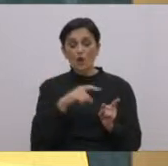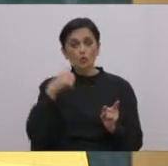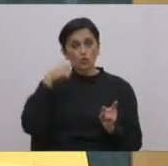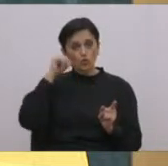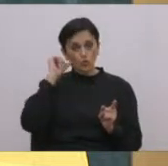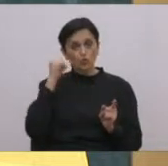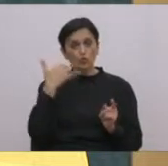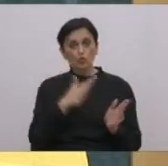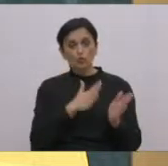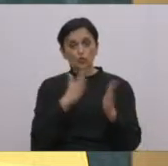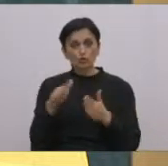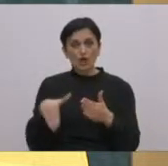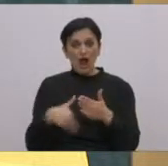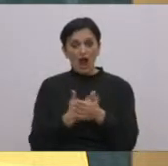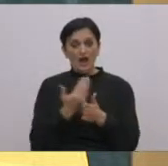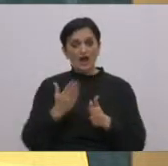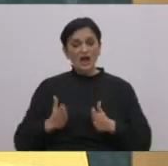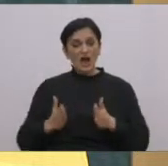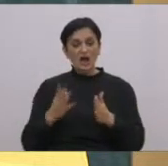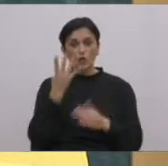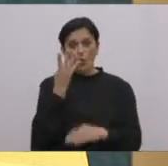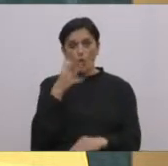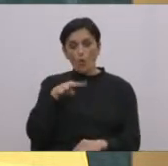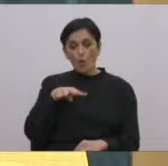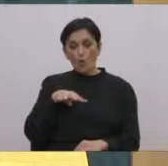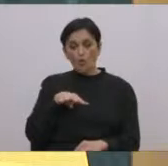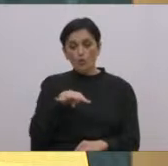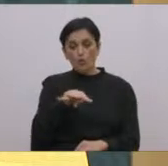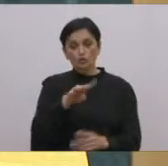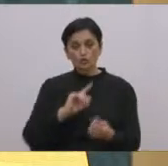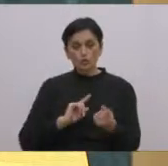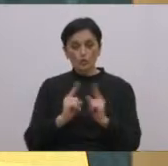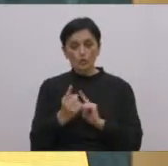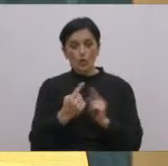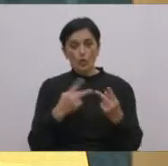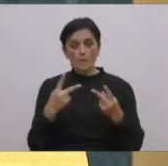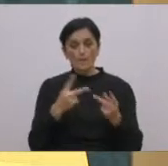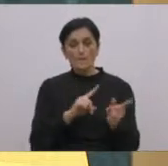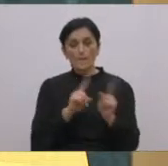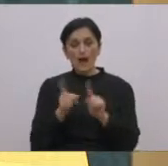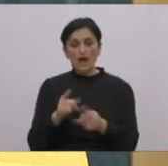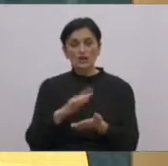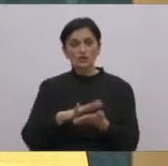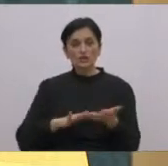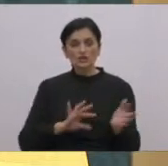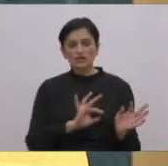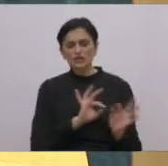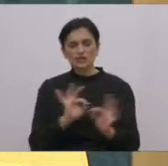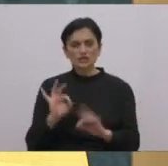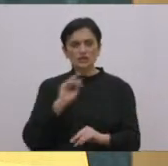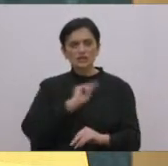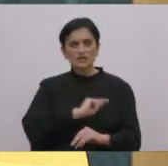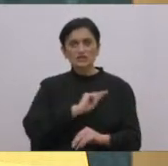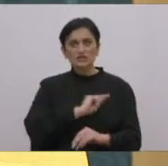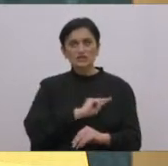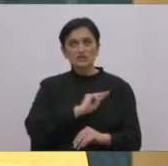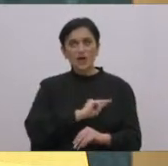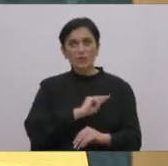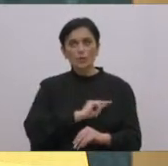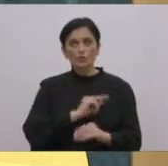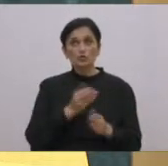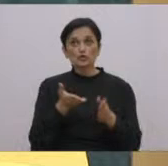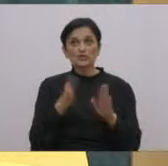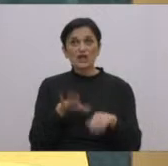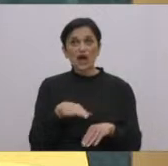gadavtet ukve da akhalgzaze xteba 4-zolian gzaze xteba mozraoba paralelurat gzeldeba intensiurat samushauebi